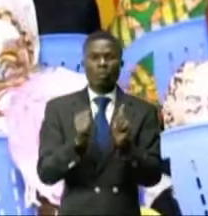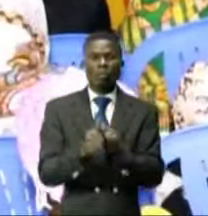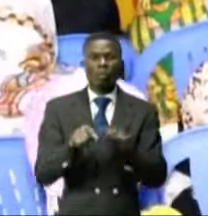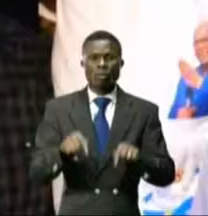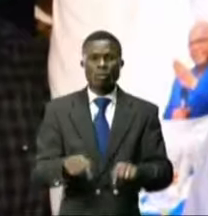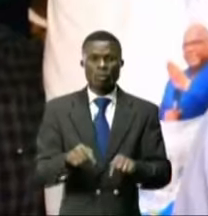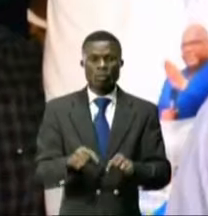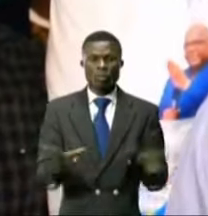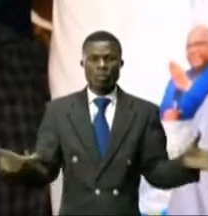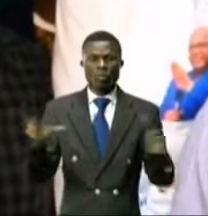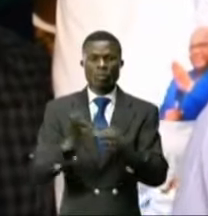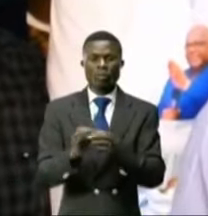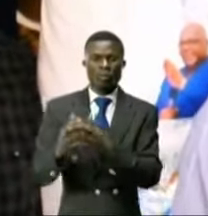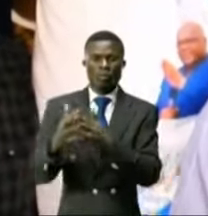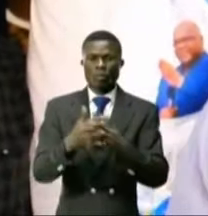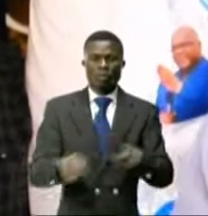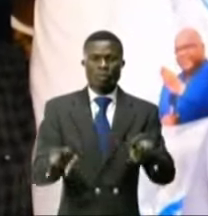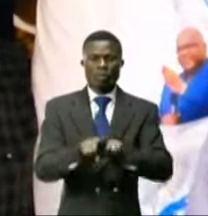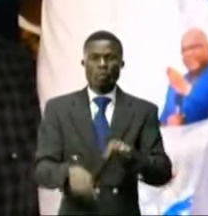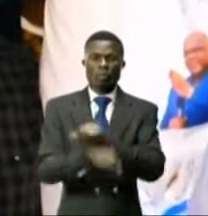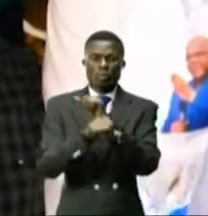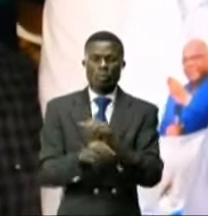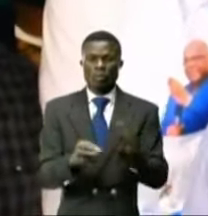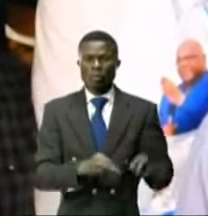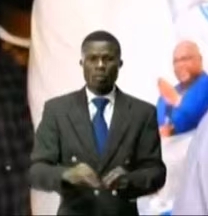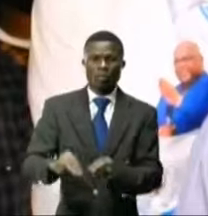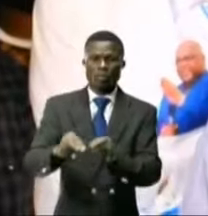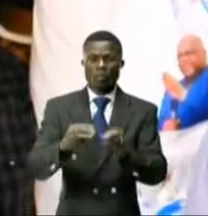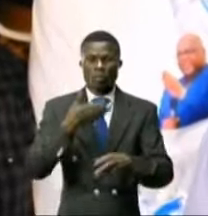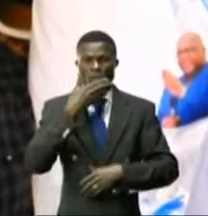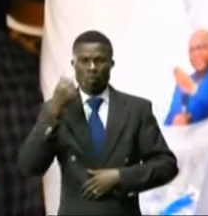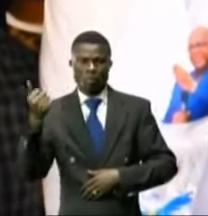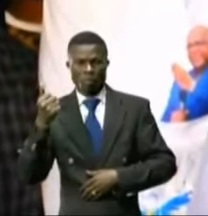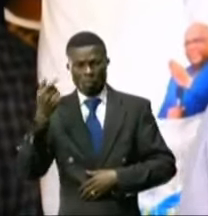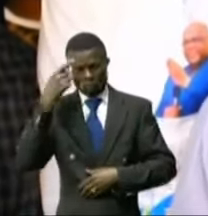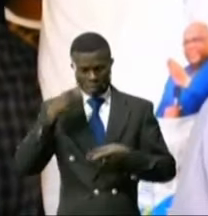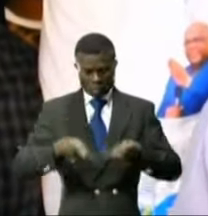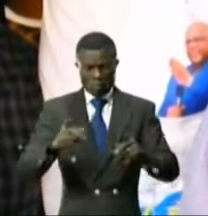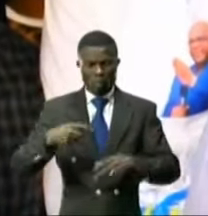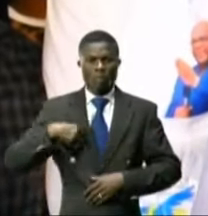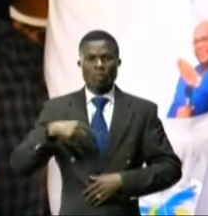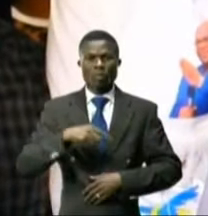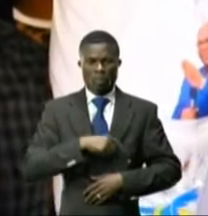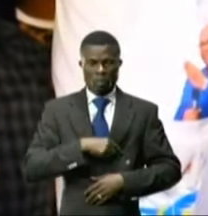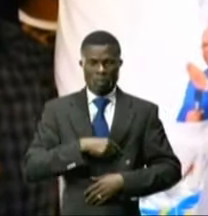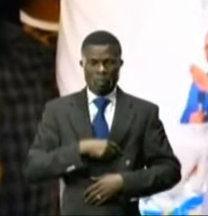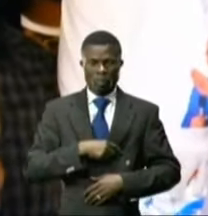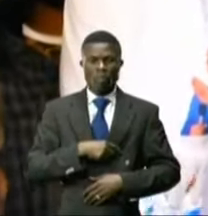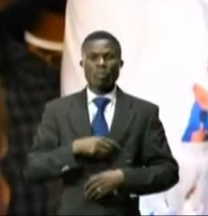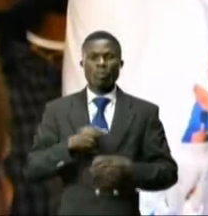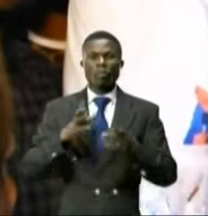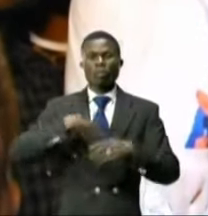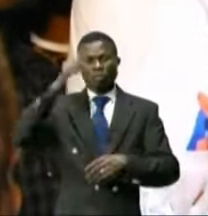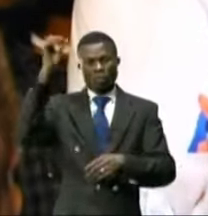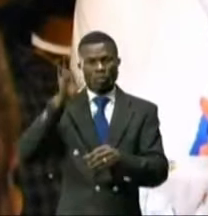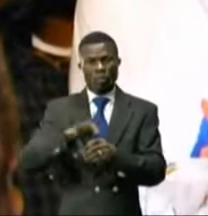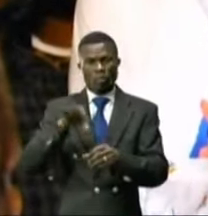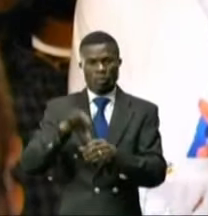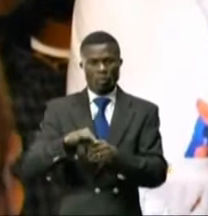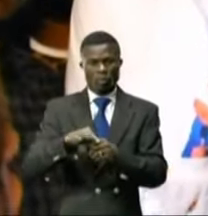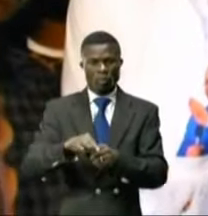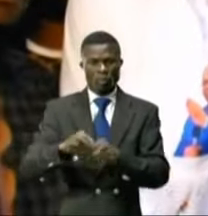mettre ensemble, comme d'habitude, des stratégies qui pourront nous permettre à remporter ces élections à tous les